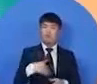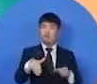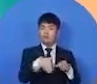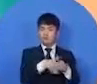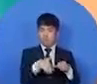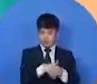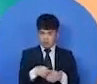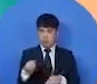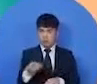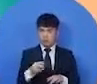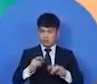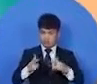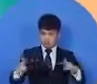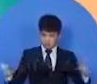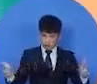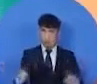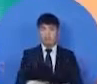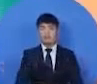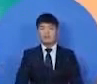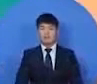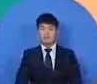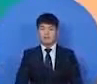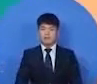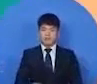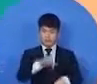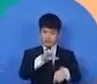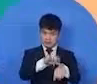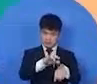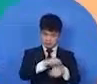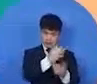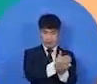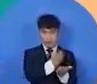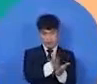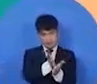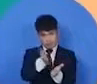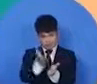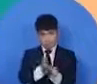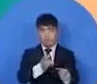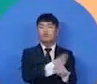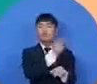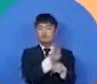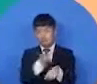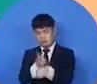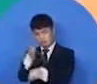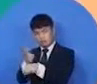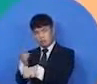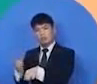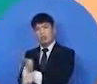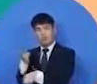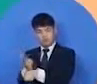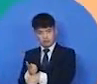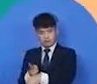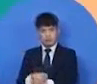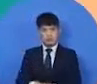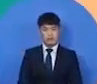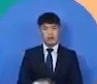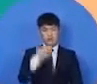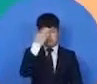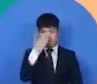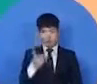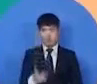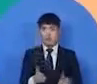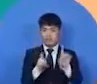음악 감상 동양철학 등 6개 분야 며 강의식 않은 과목별로 2 시간인데요 여름때 깎는 수강료가